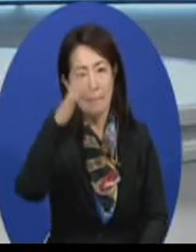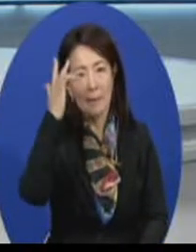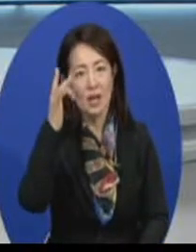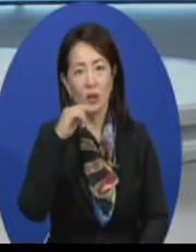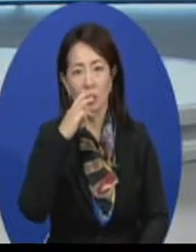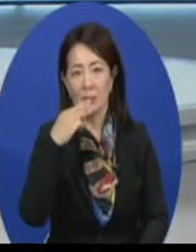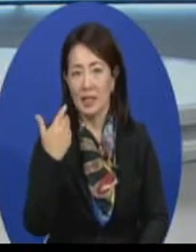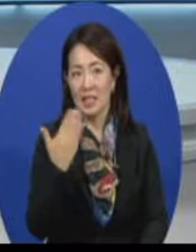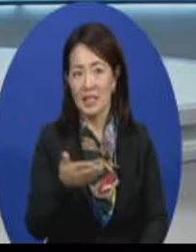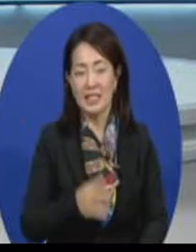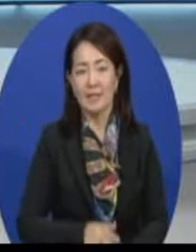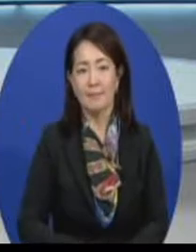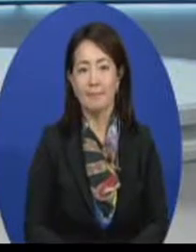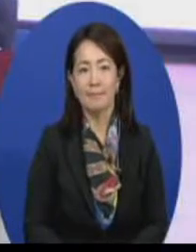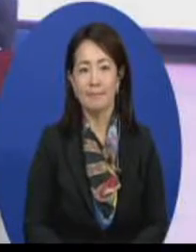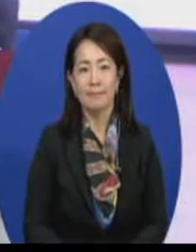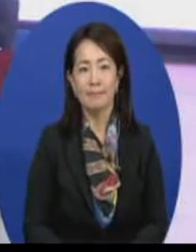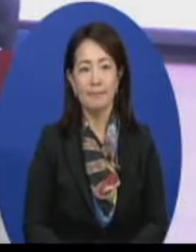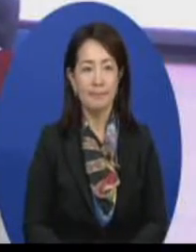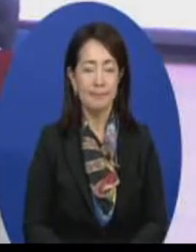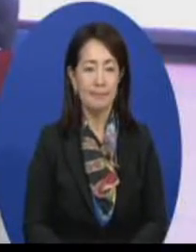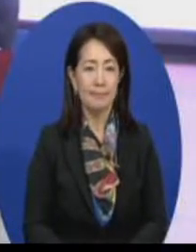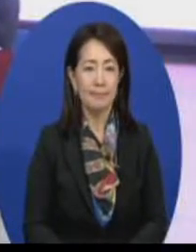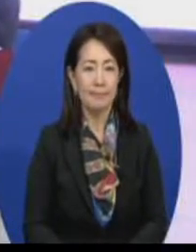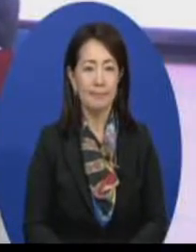Өлгийн аймгаас мэдээлж байна.